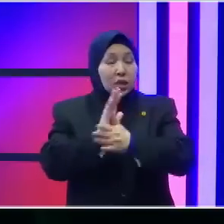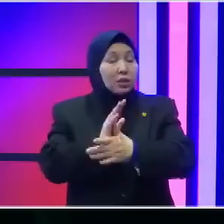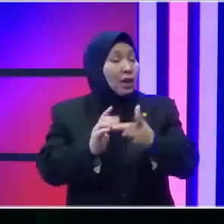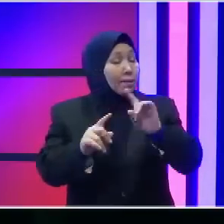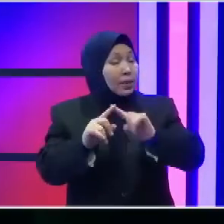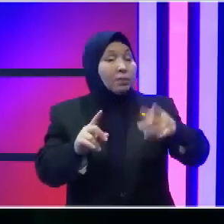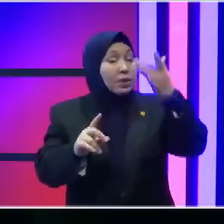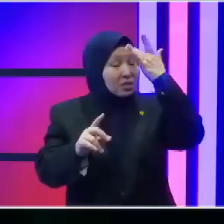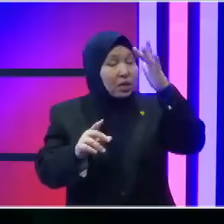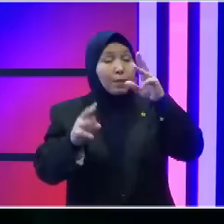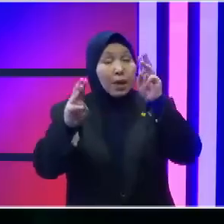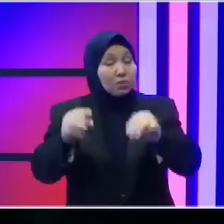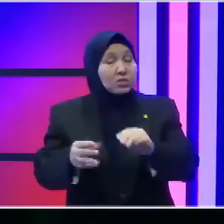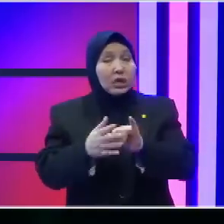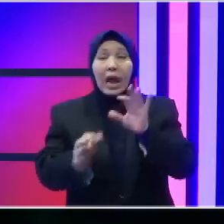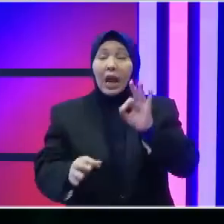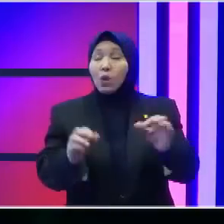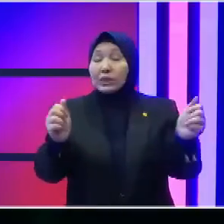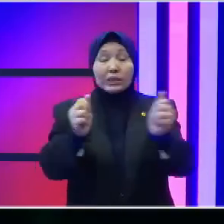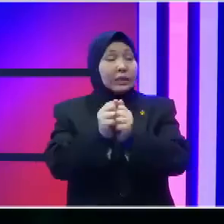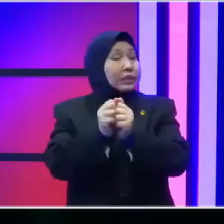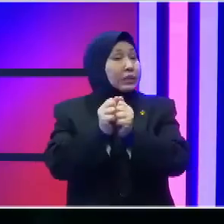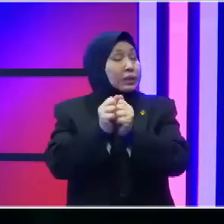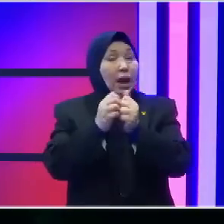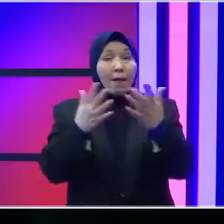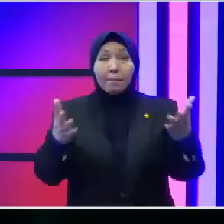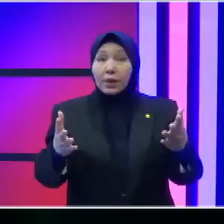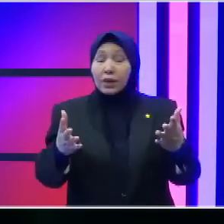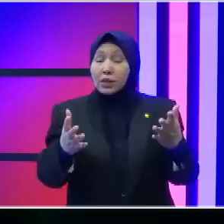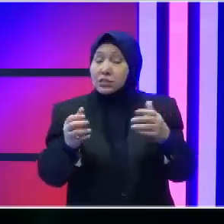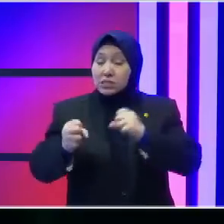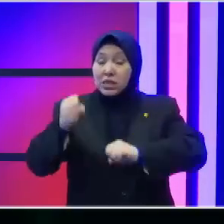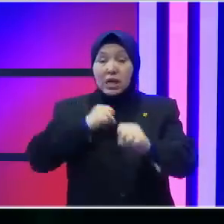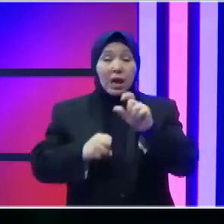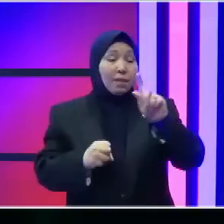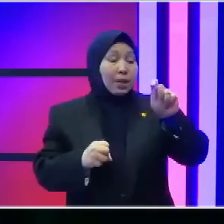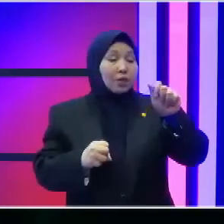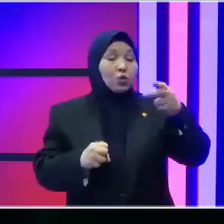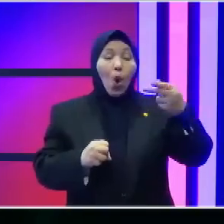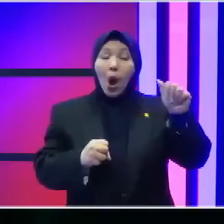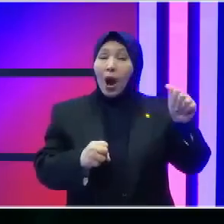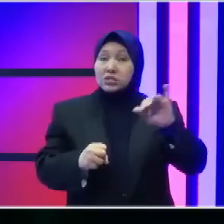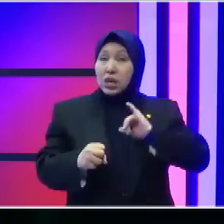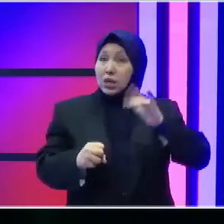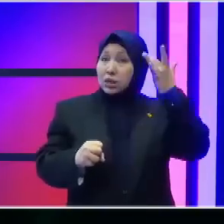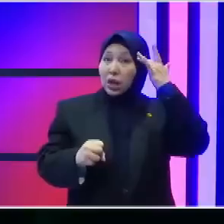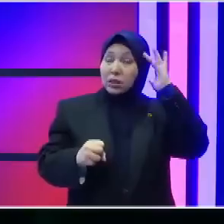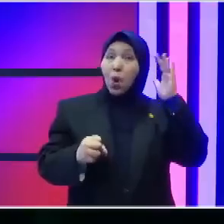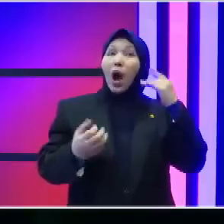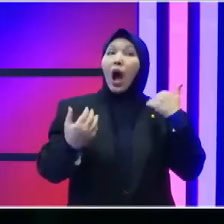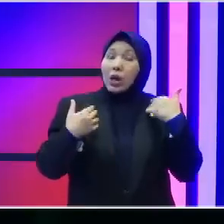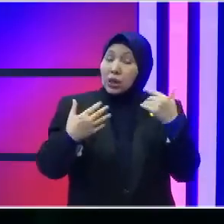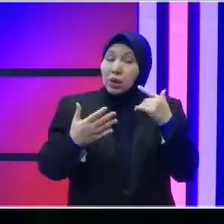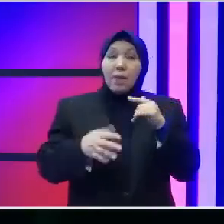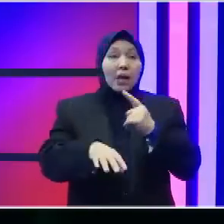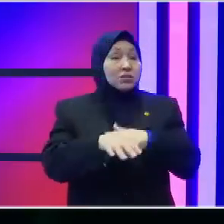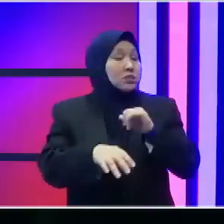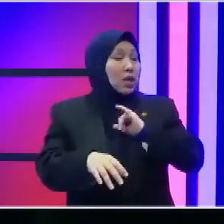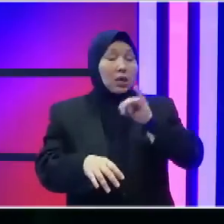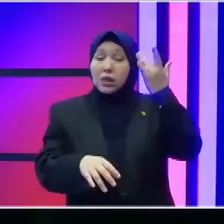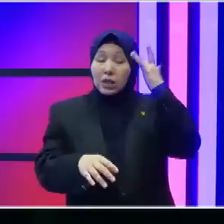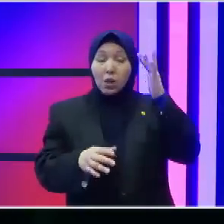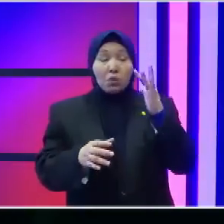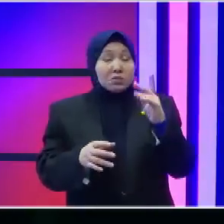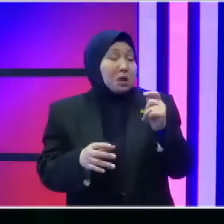bijak manusia ini kalau tidak ada sikap Taha, saya tak tahu, ada masa saya tak tahu,